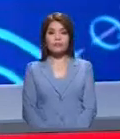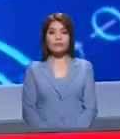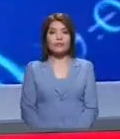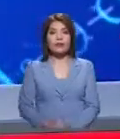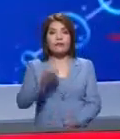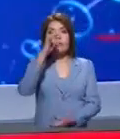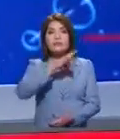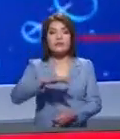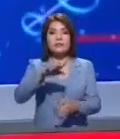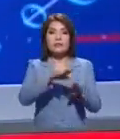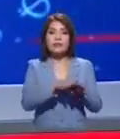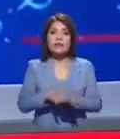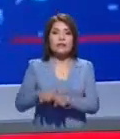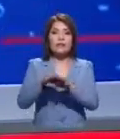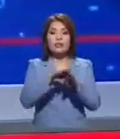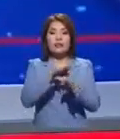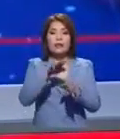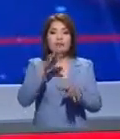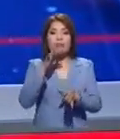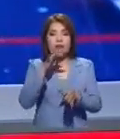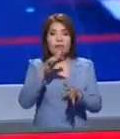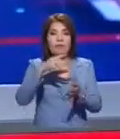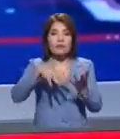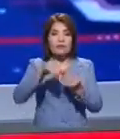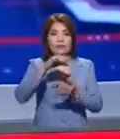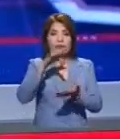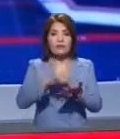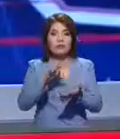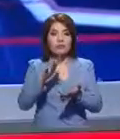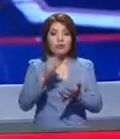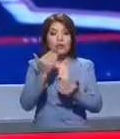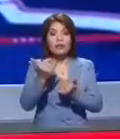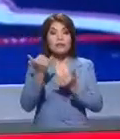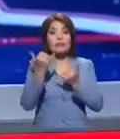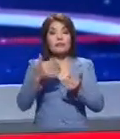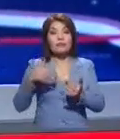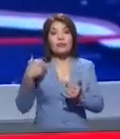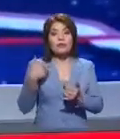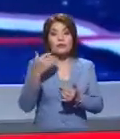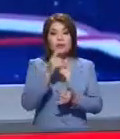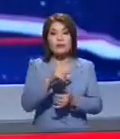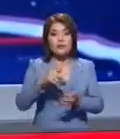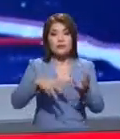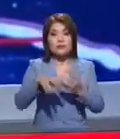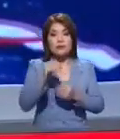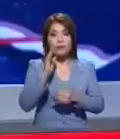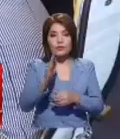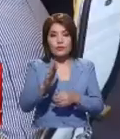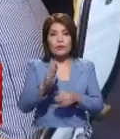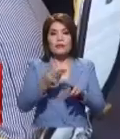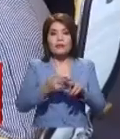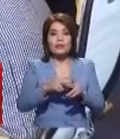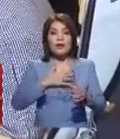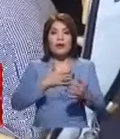Переход на единый часовой пояс положительно отразится на здоровье жителей страны. К такому выводу пришли специалисты из Восточного Казахстана.